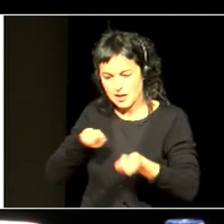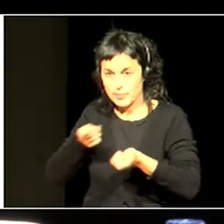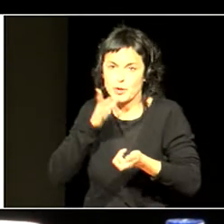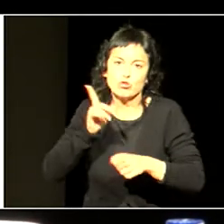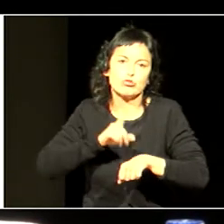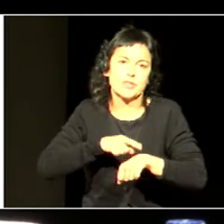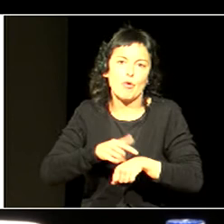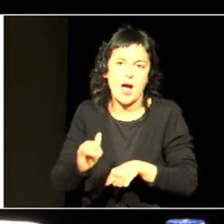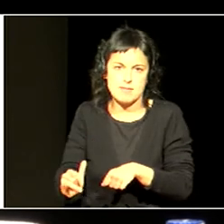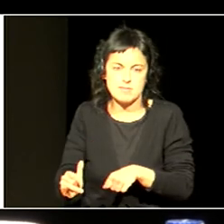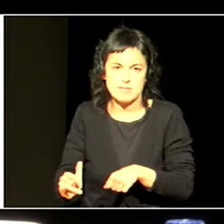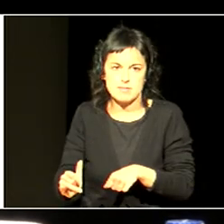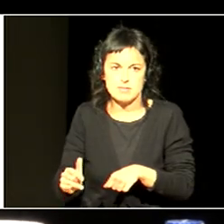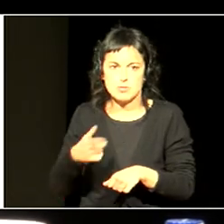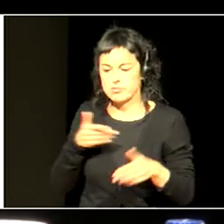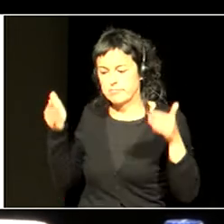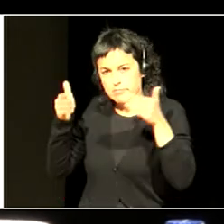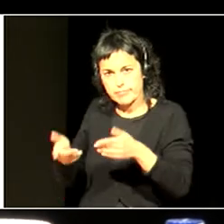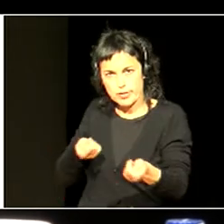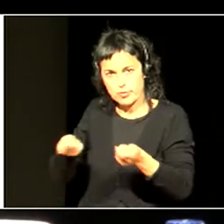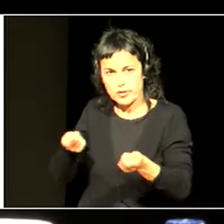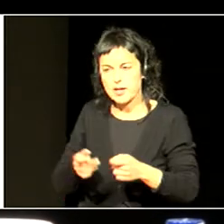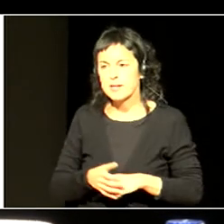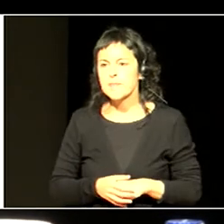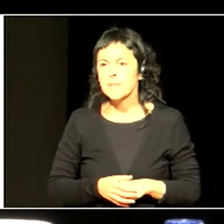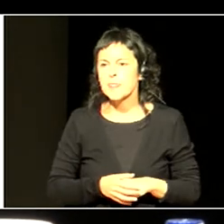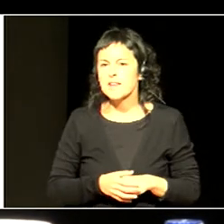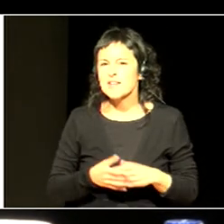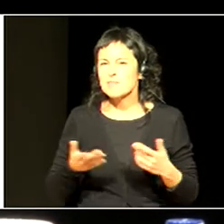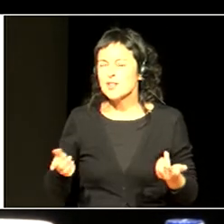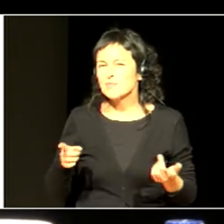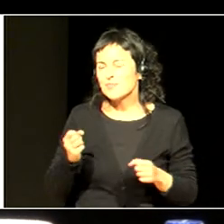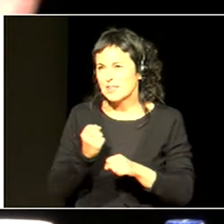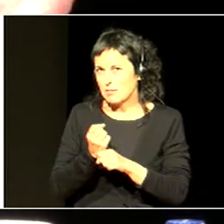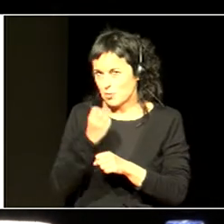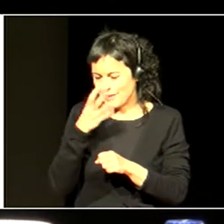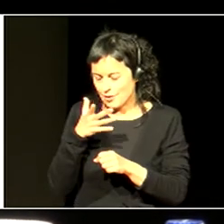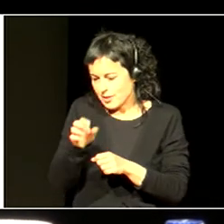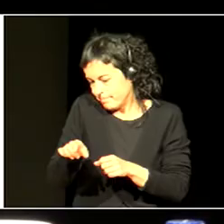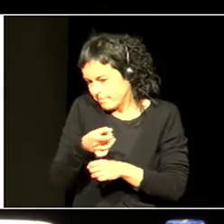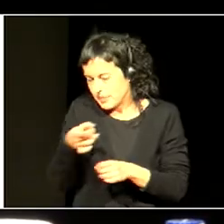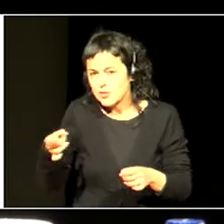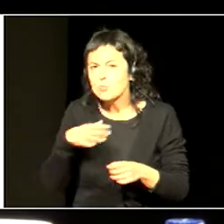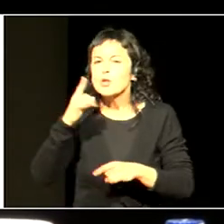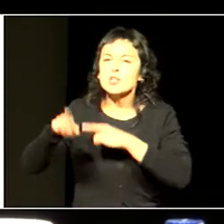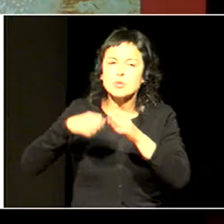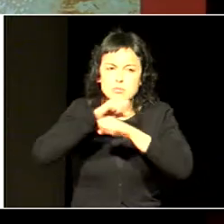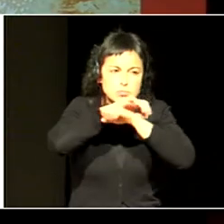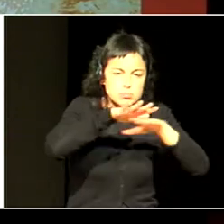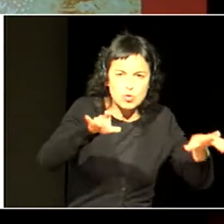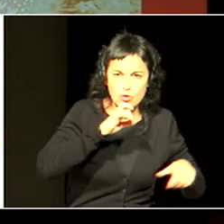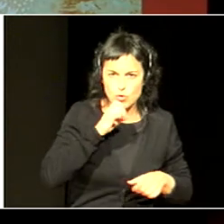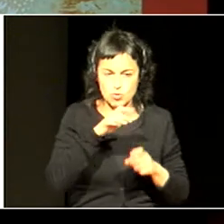denbora eta hor gaoz, ez? Baina ez da horren beste lan hori, baizik eta gero hori zelan zabaltzen da, ez? Ikaslien